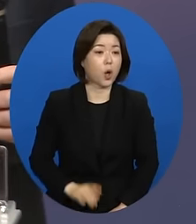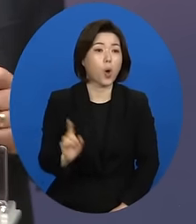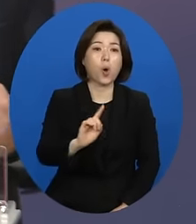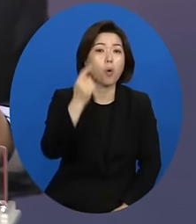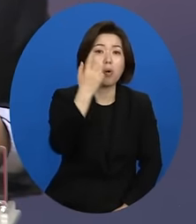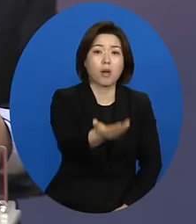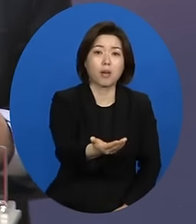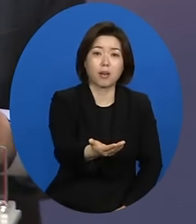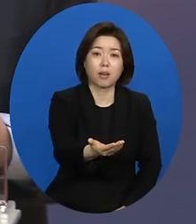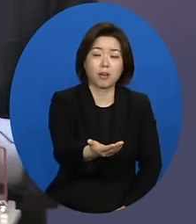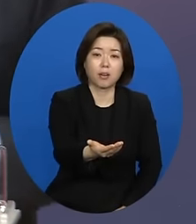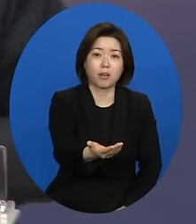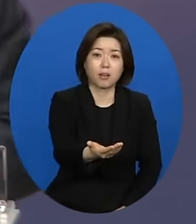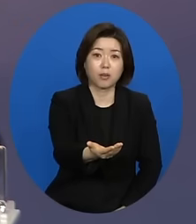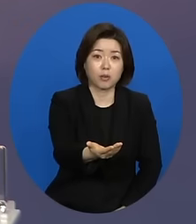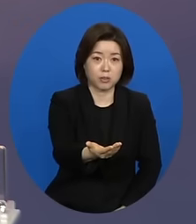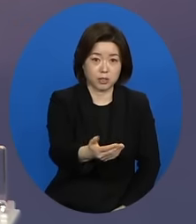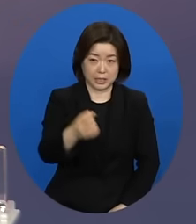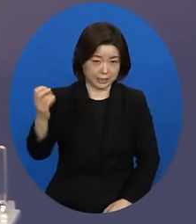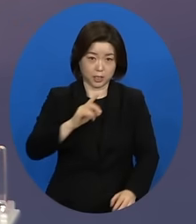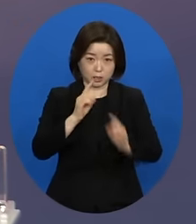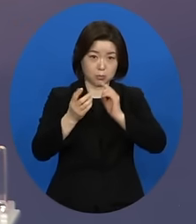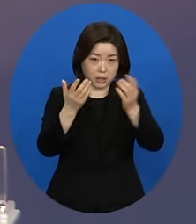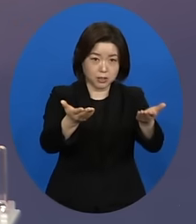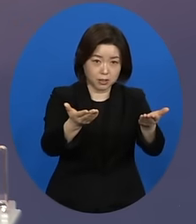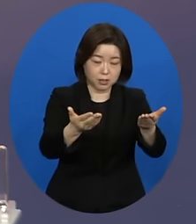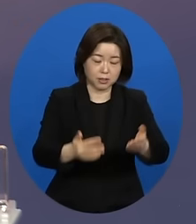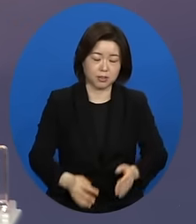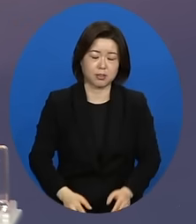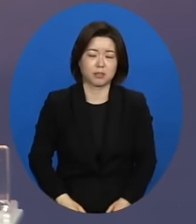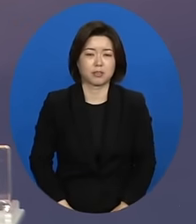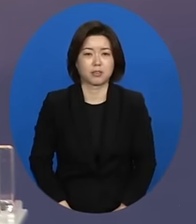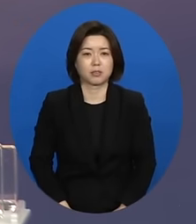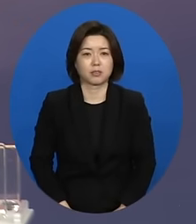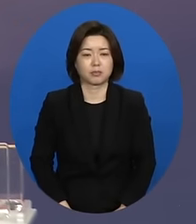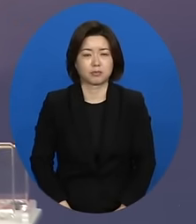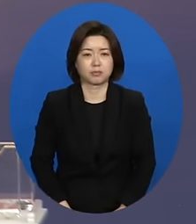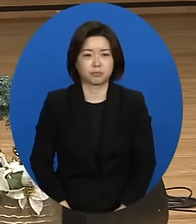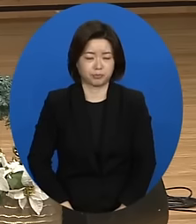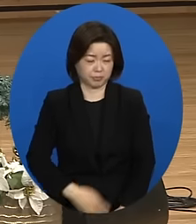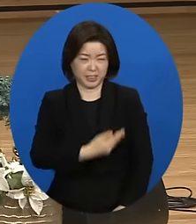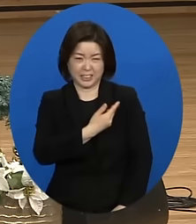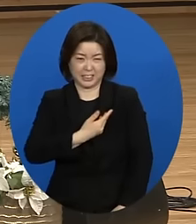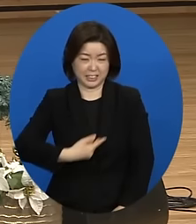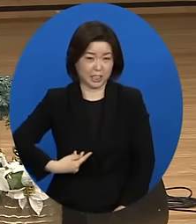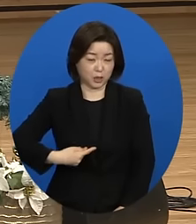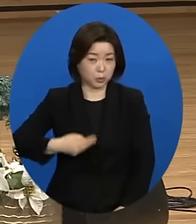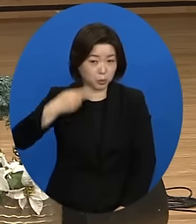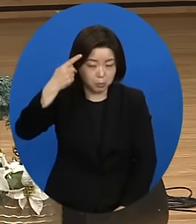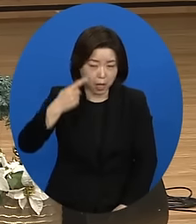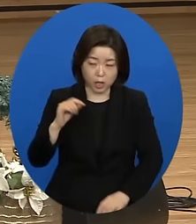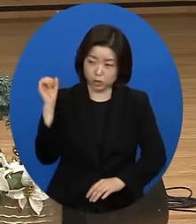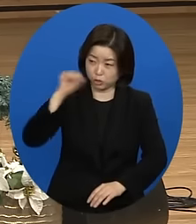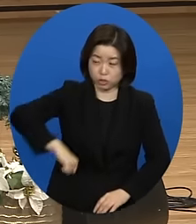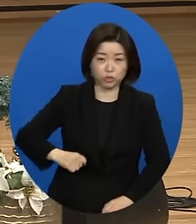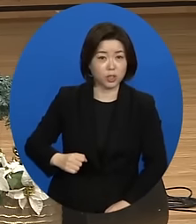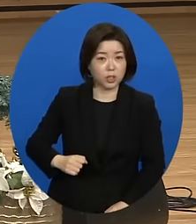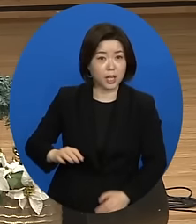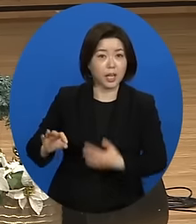어떡하실래요? 다시 말씀드려요. 사도 바울이 순종하지